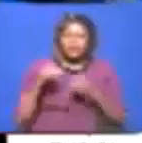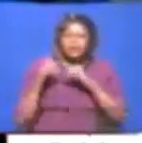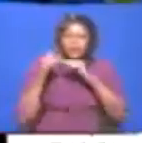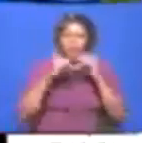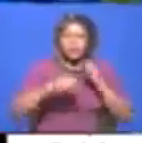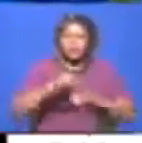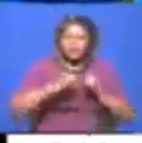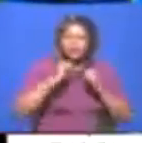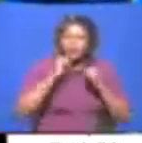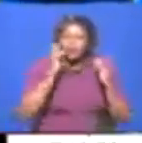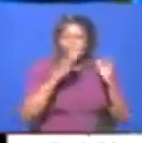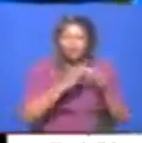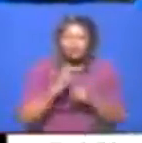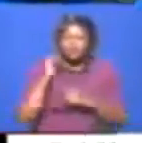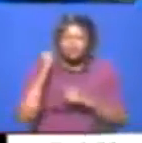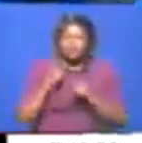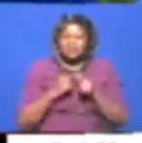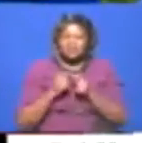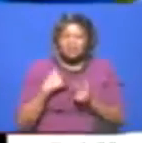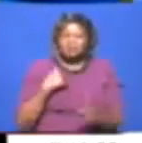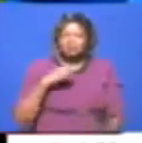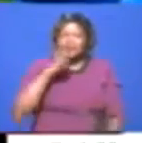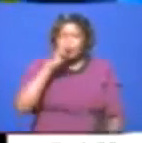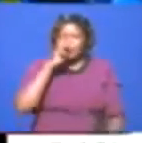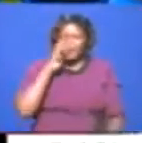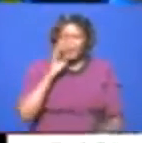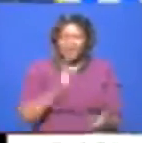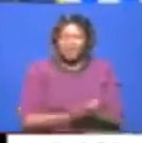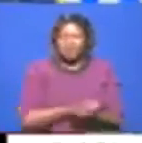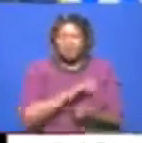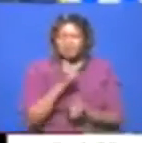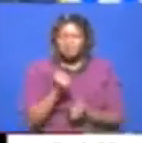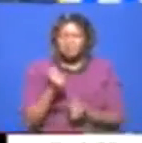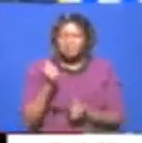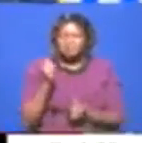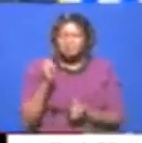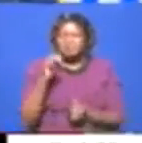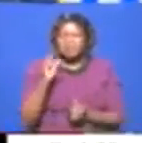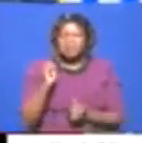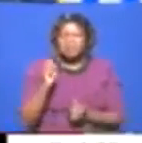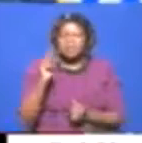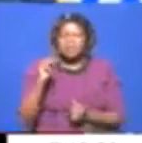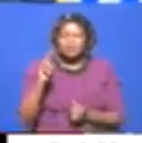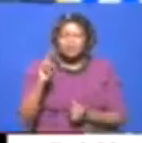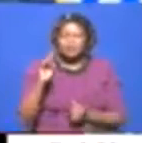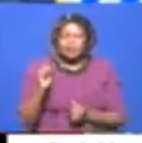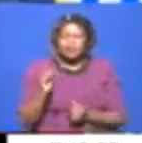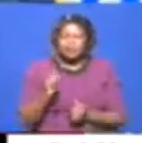ni waziri wa ulinzi Eugene Wamalwa na mwenzake wa kilimo Peter Munya. Natoka Western hapa.